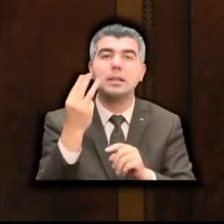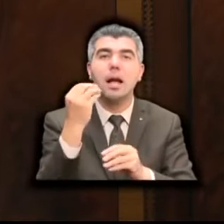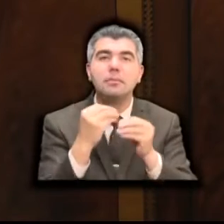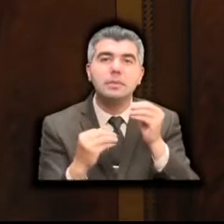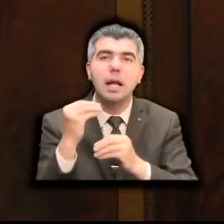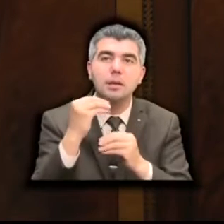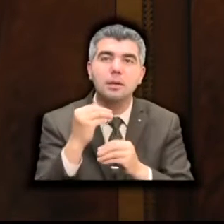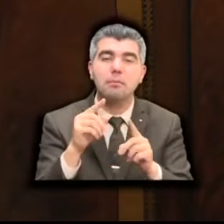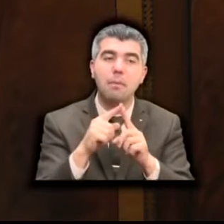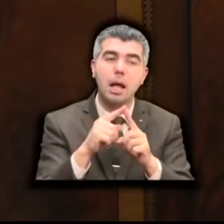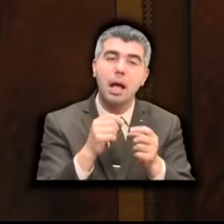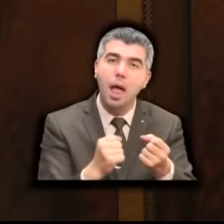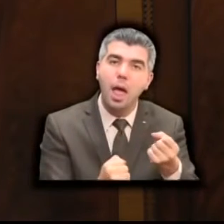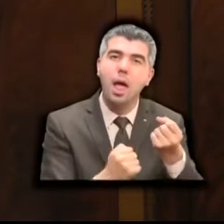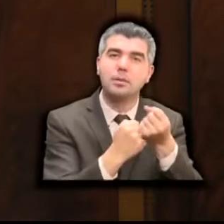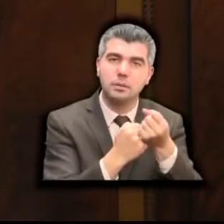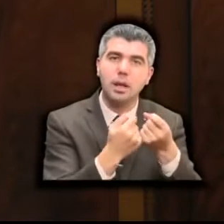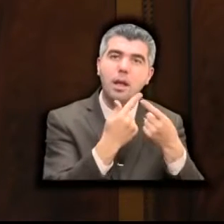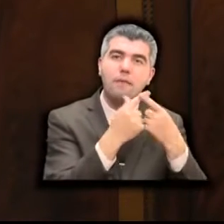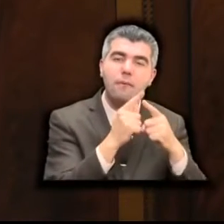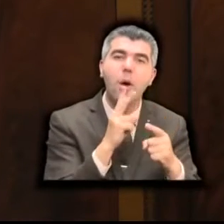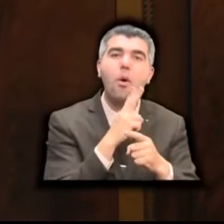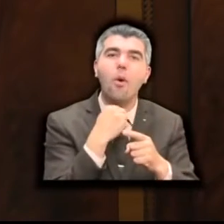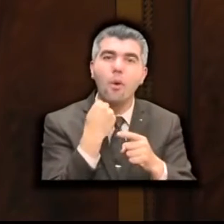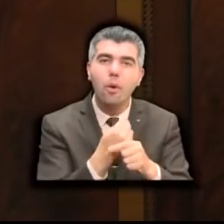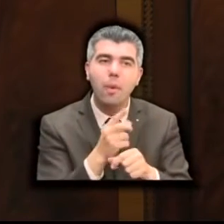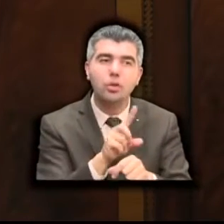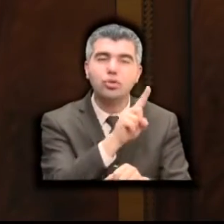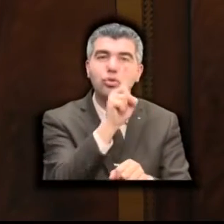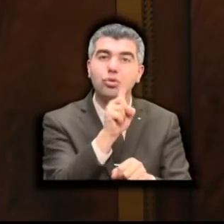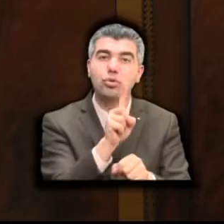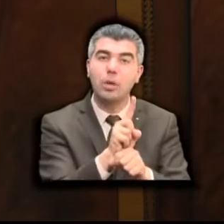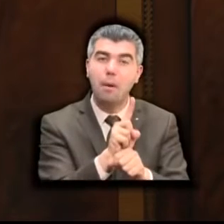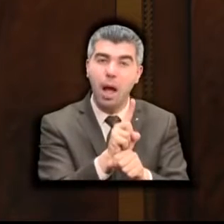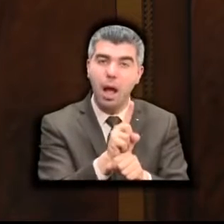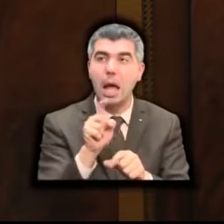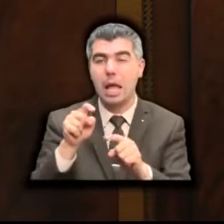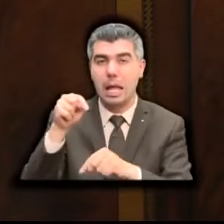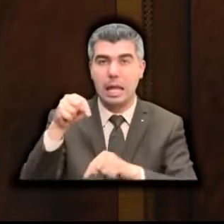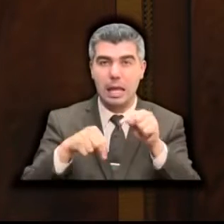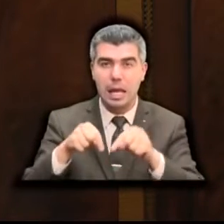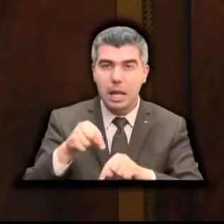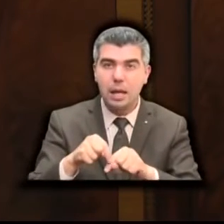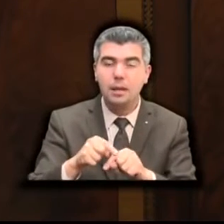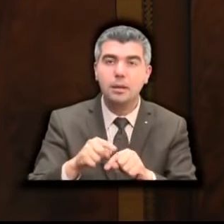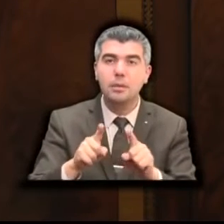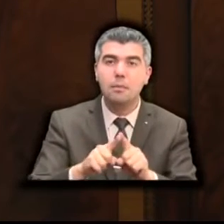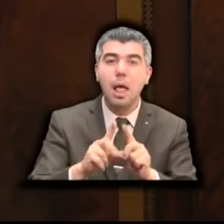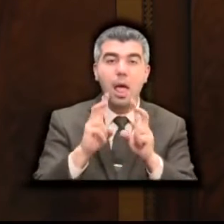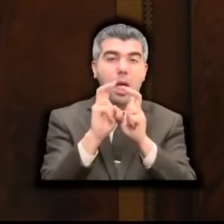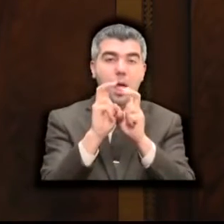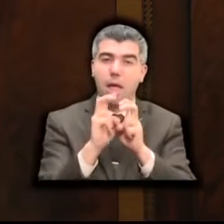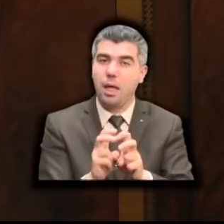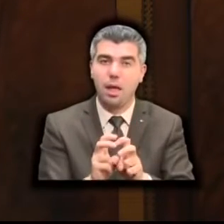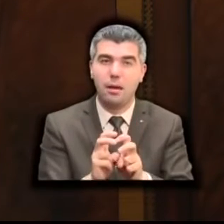نظام التمويل الذي يعتمد على الدولة والجماعات الترابية والمستفيدين، الذي أبان عن عجزه وقدرته